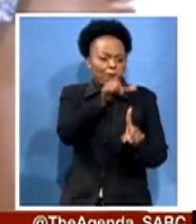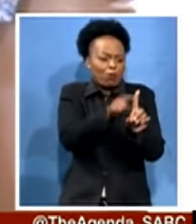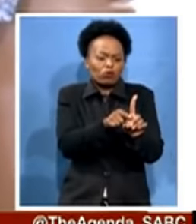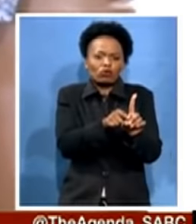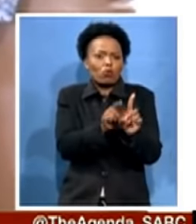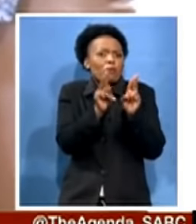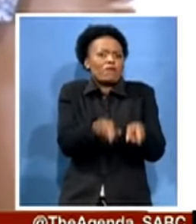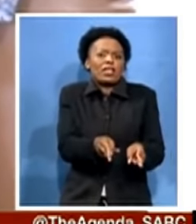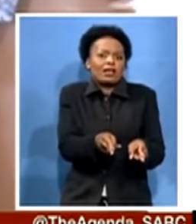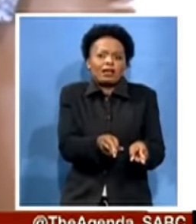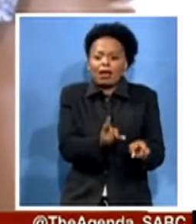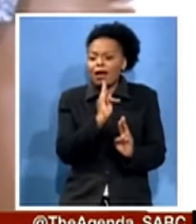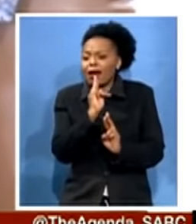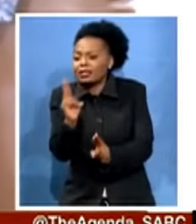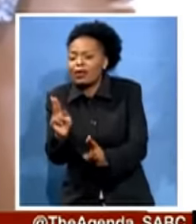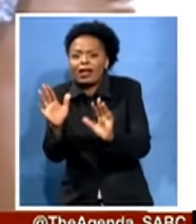abaphilayo bekhuluma